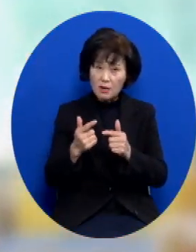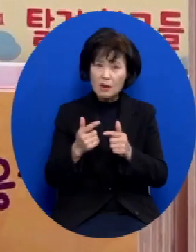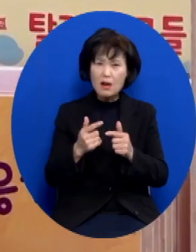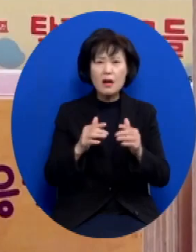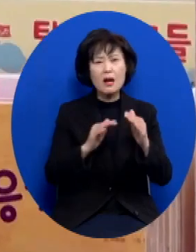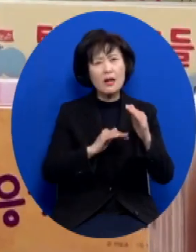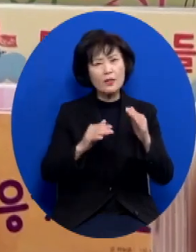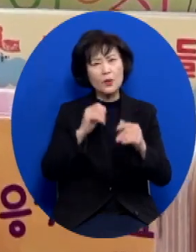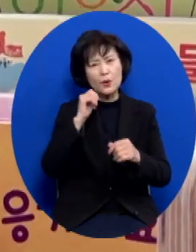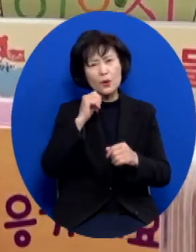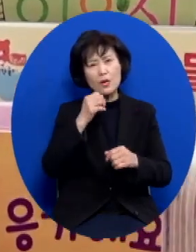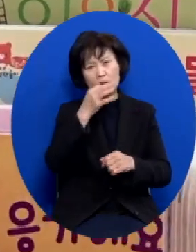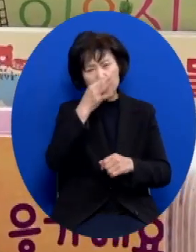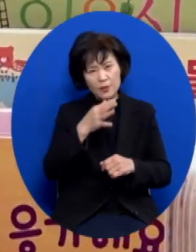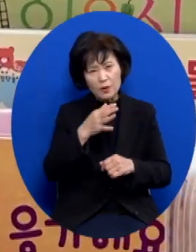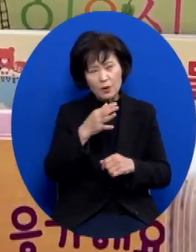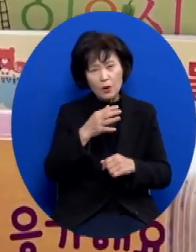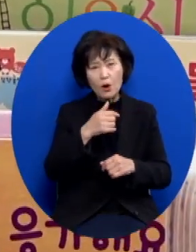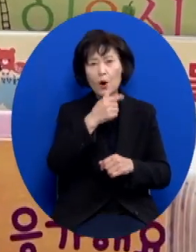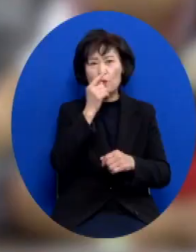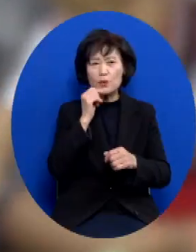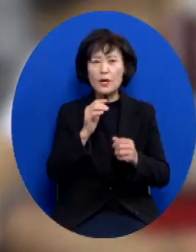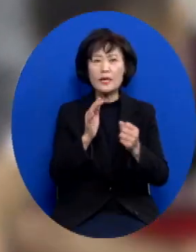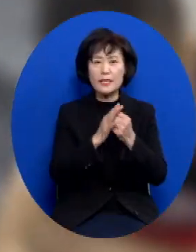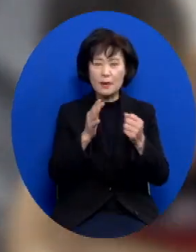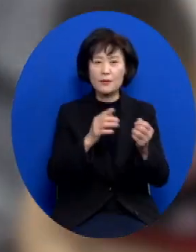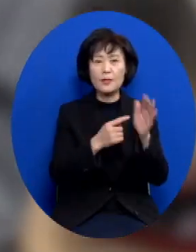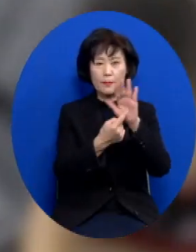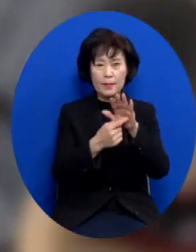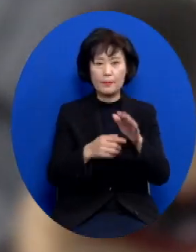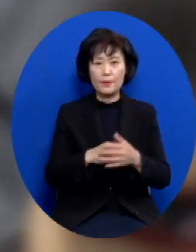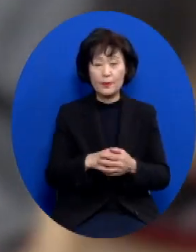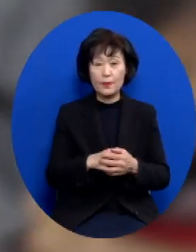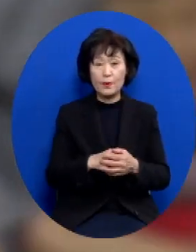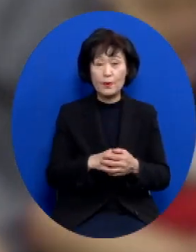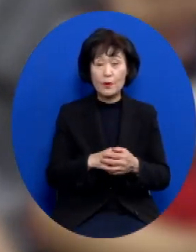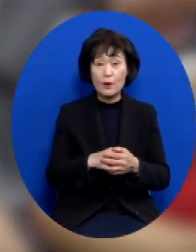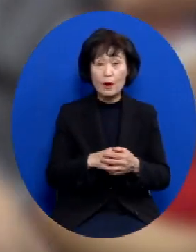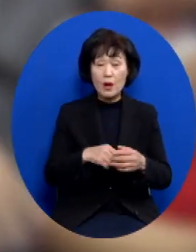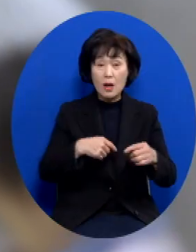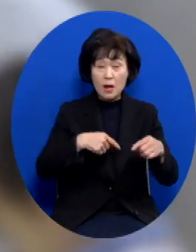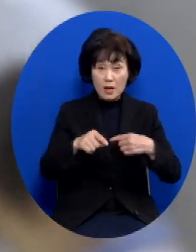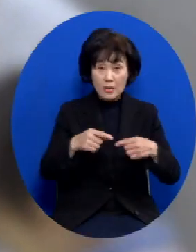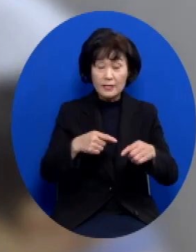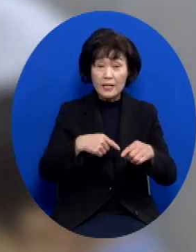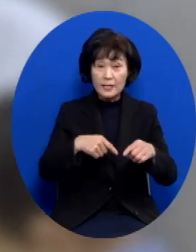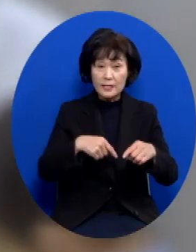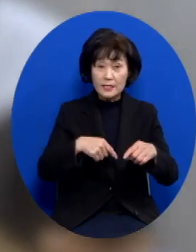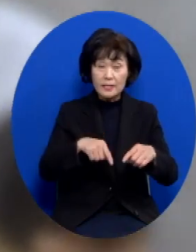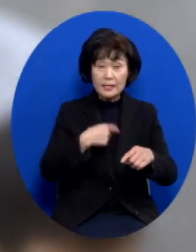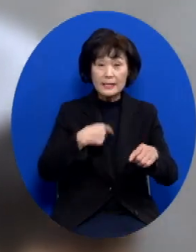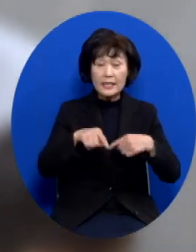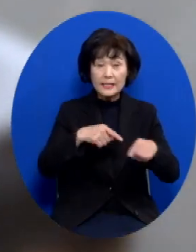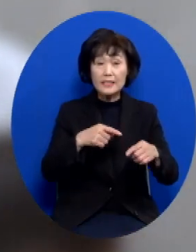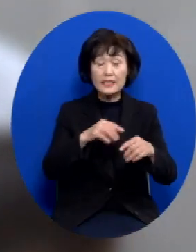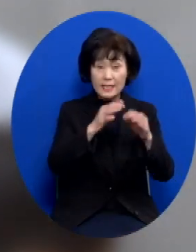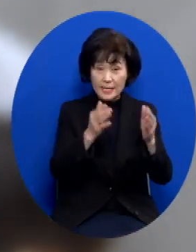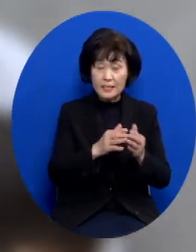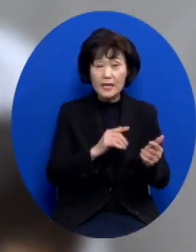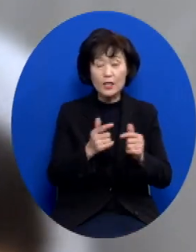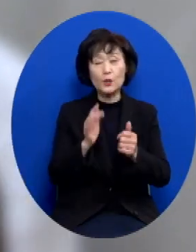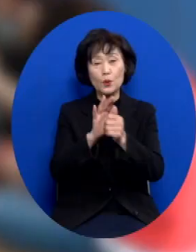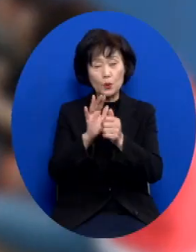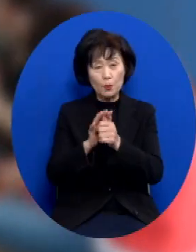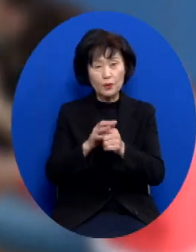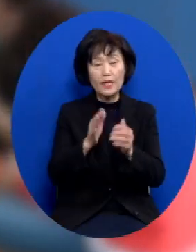사회적 지원이 부족하다는 지적도 제기됐습니다. 지방자치단체 차원에서도 지원에 나섰습니다.